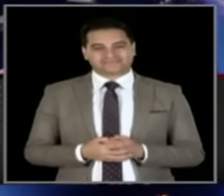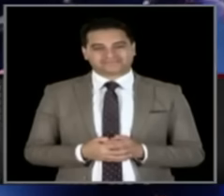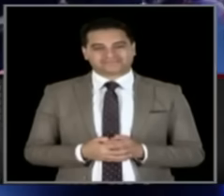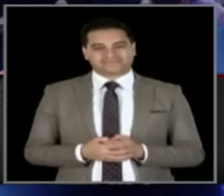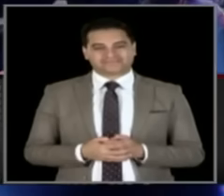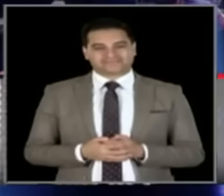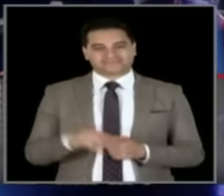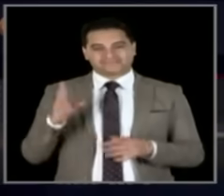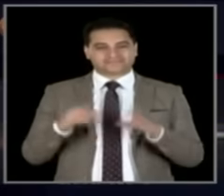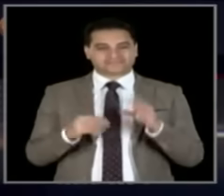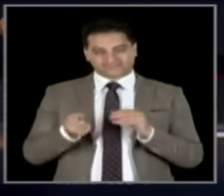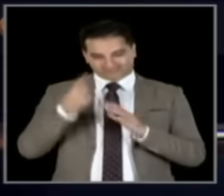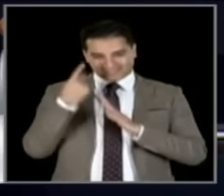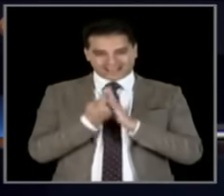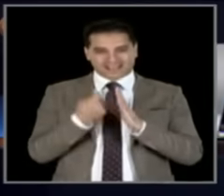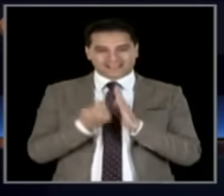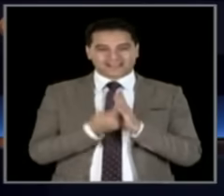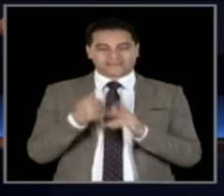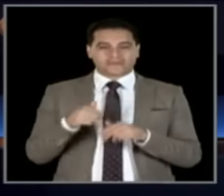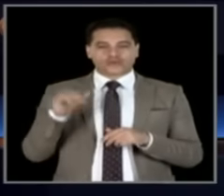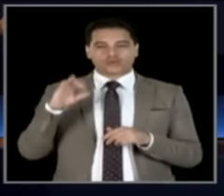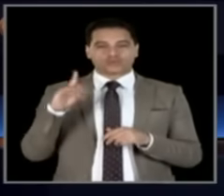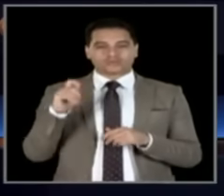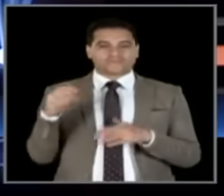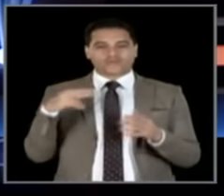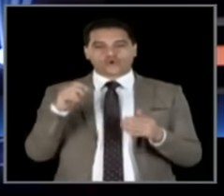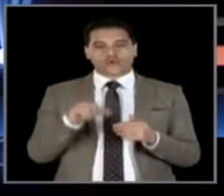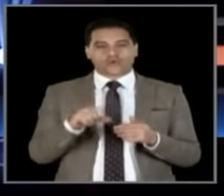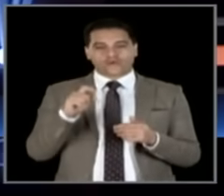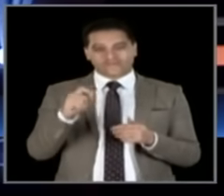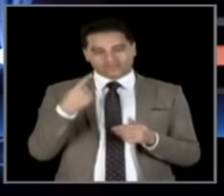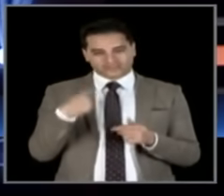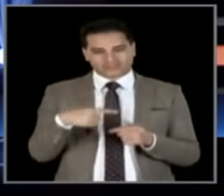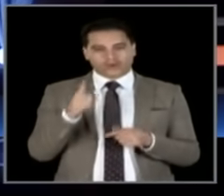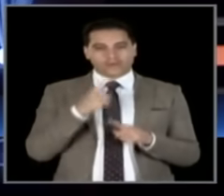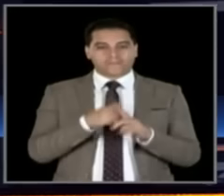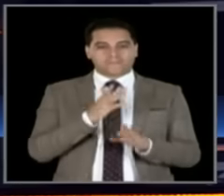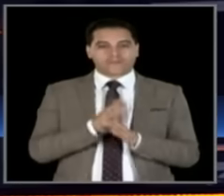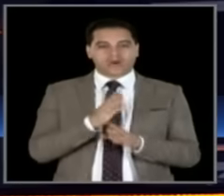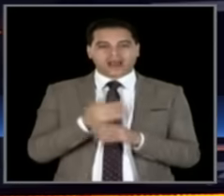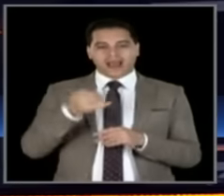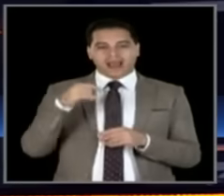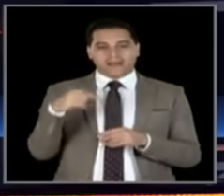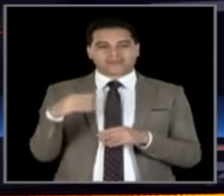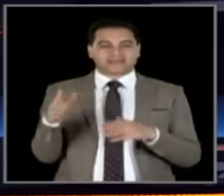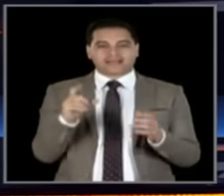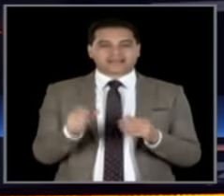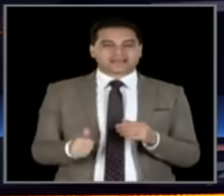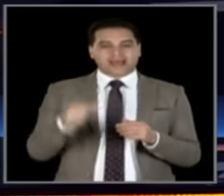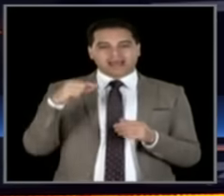عن روايه للكاتب يوسف عوف ومن اخراج احمد نادر